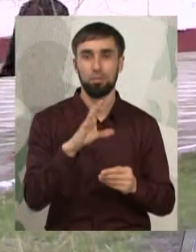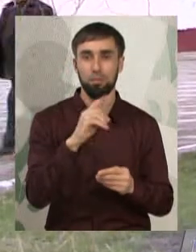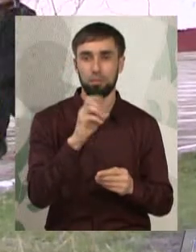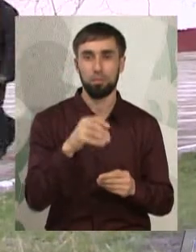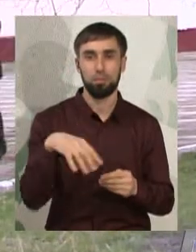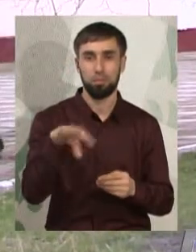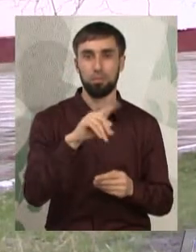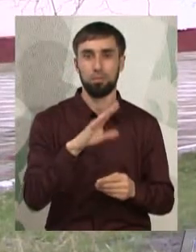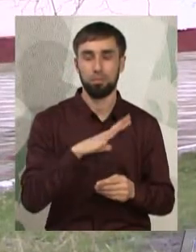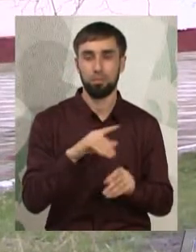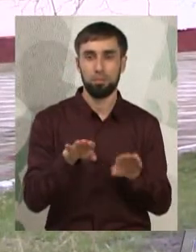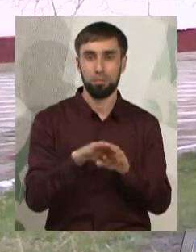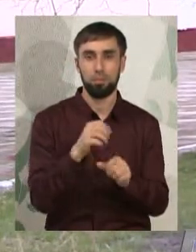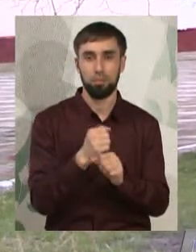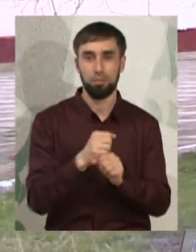что